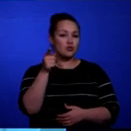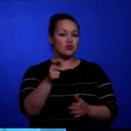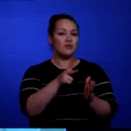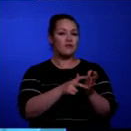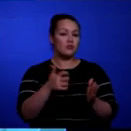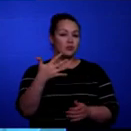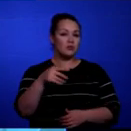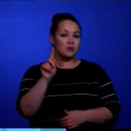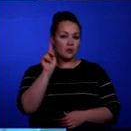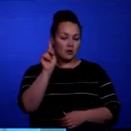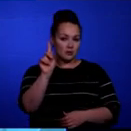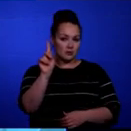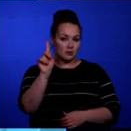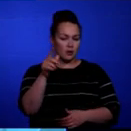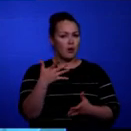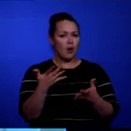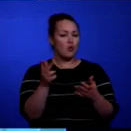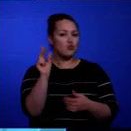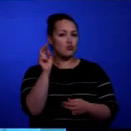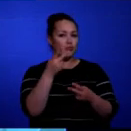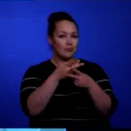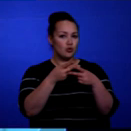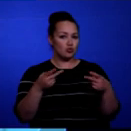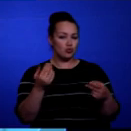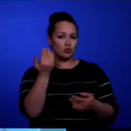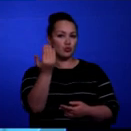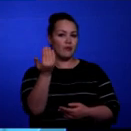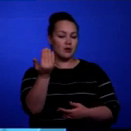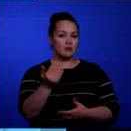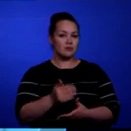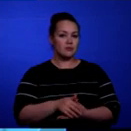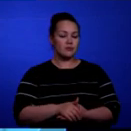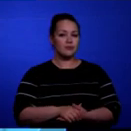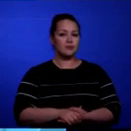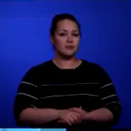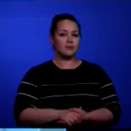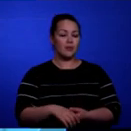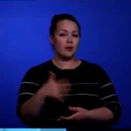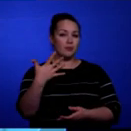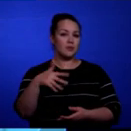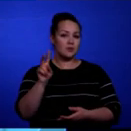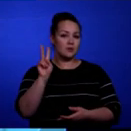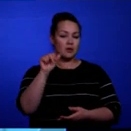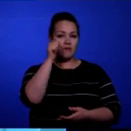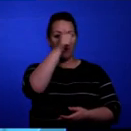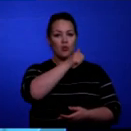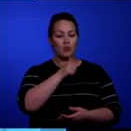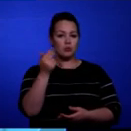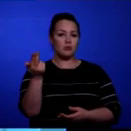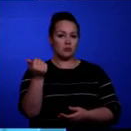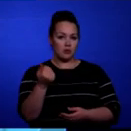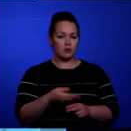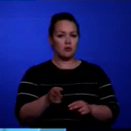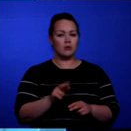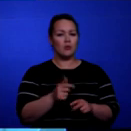1851 какое число получилось у вас 52 года до это